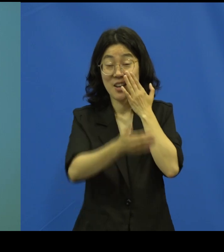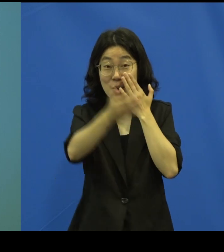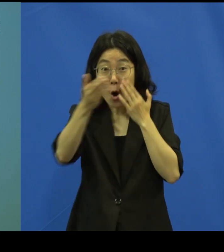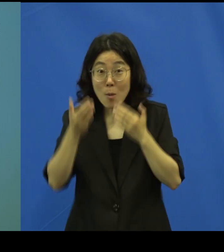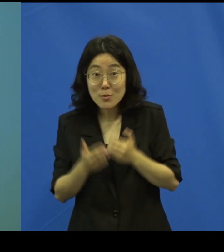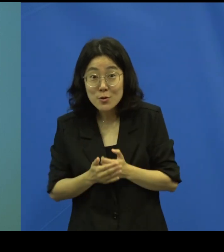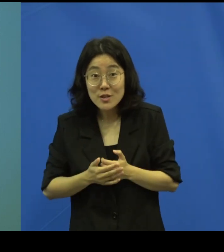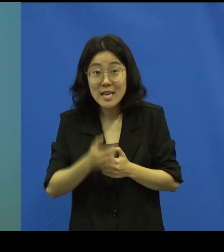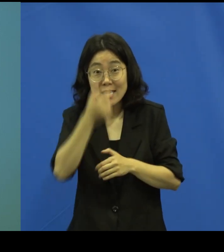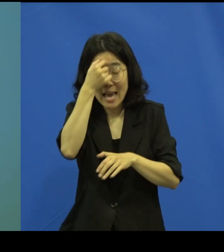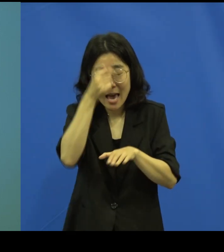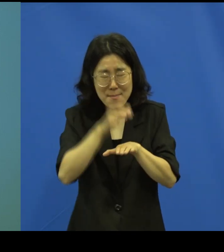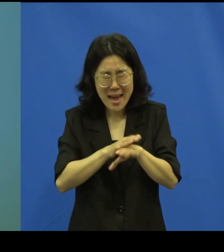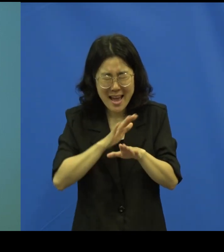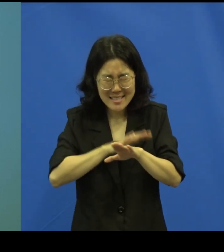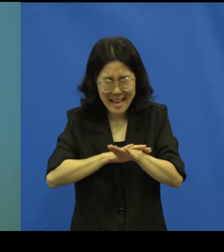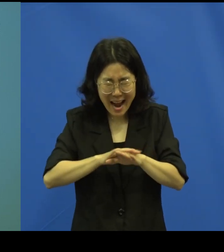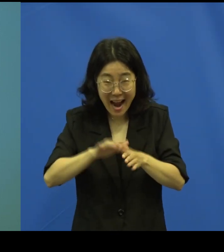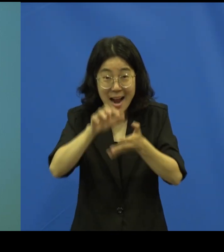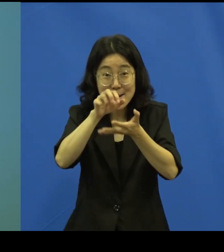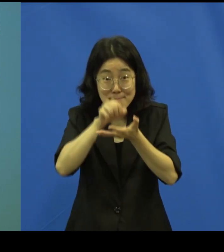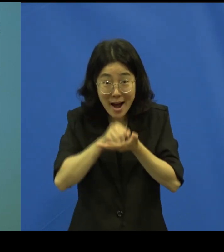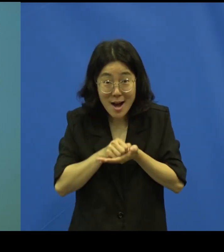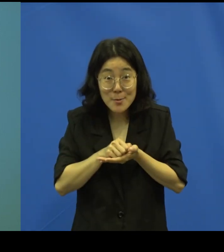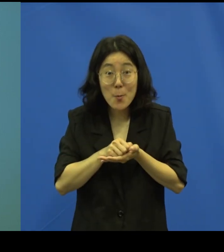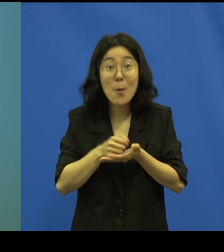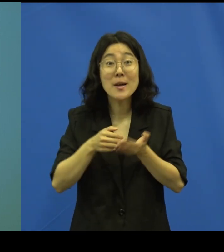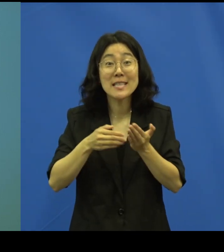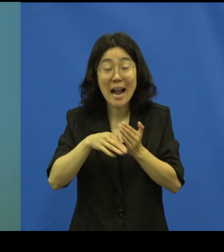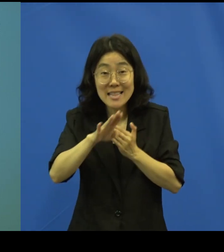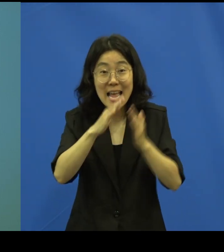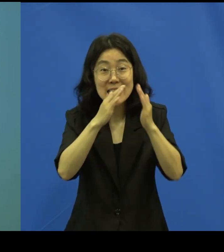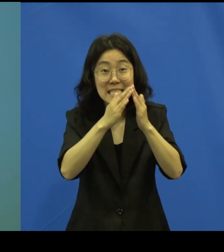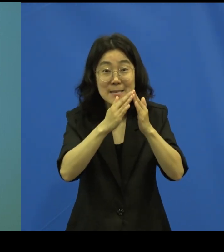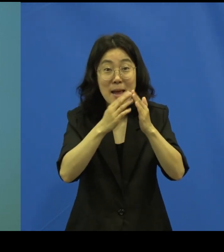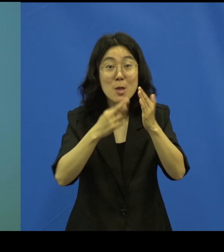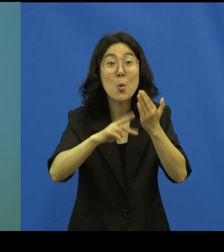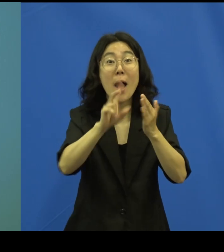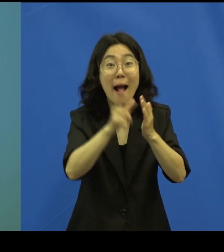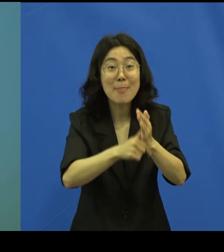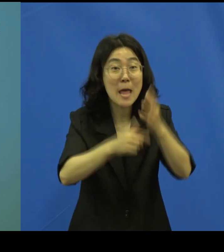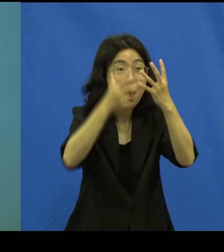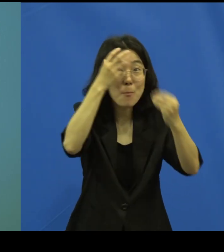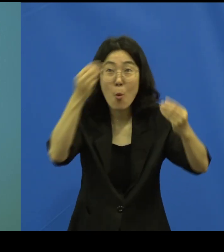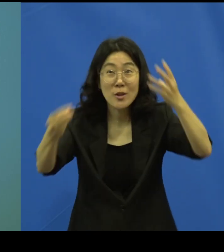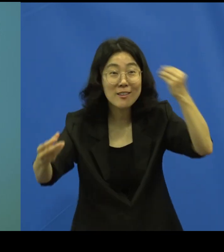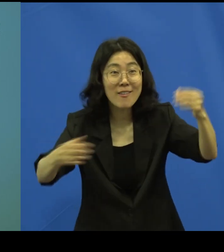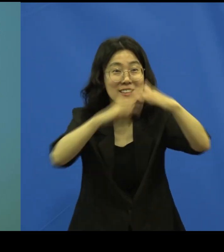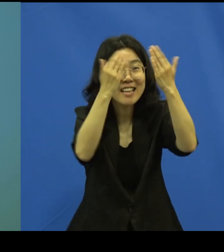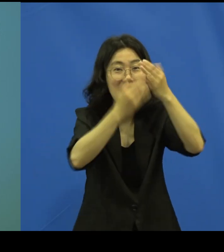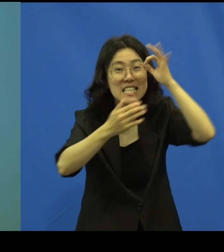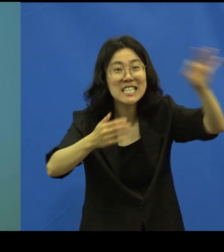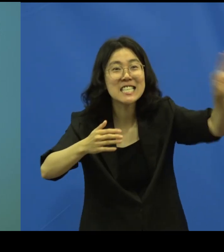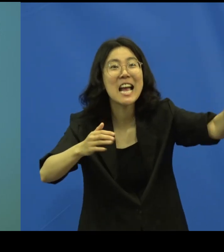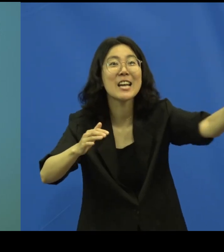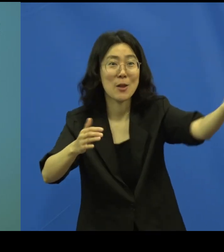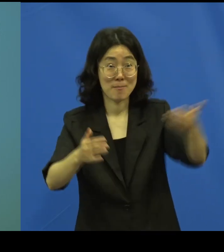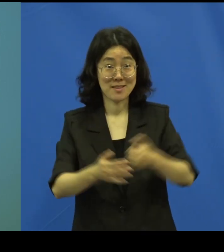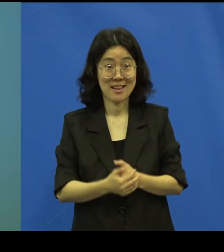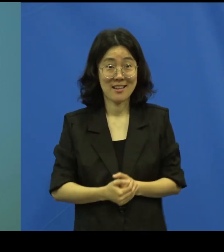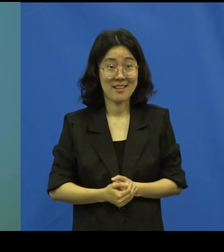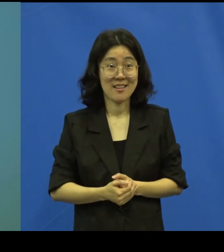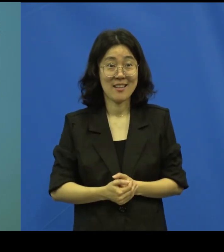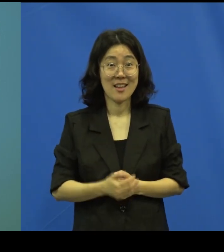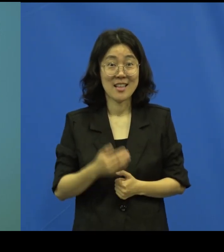게 없는 거예요. 그분은 찬양받기에 합당하신 분이다. 그 말은 뭘까요? 그분에게 우리가